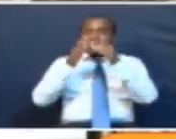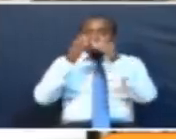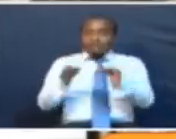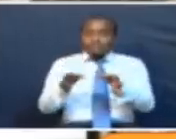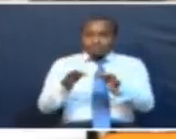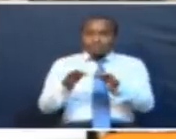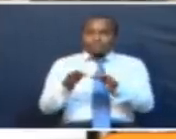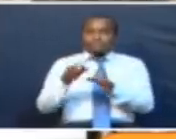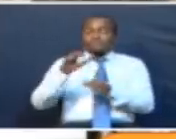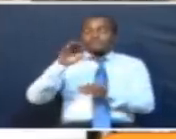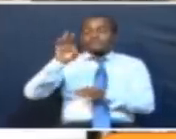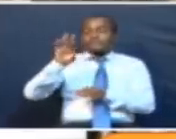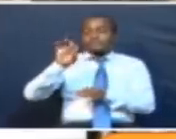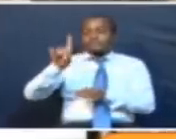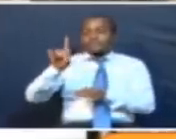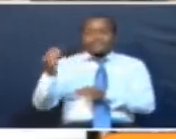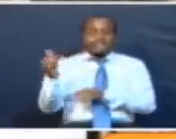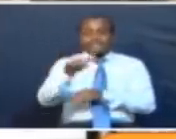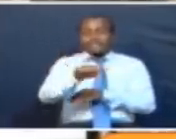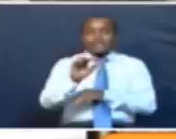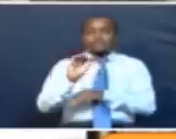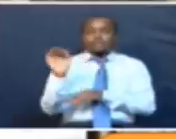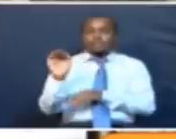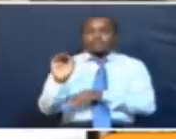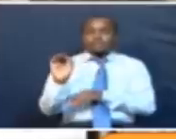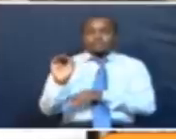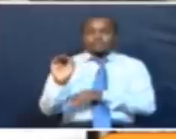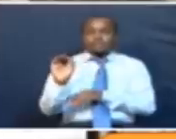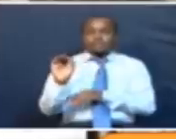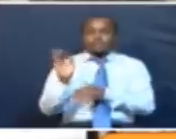waziri wa usalama wa ndani Fred Matiang'i hatafika mbele ya kamati hiyo siku ya alhamisi.